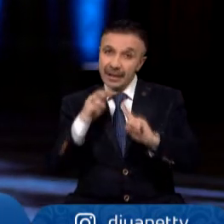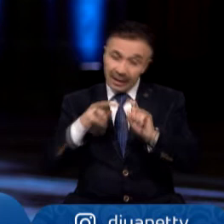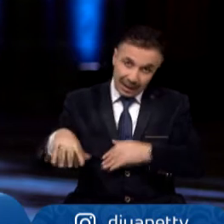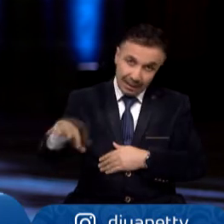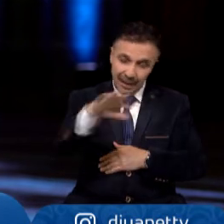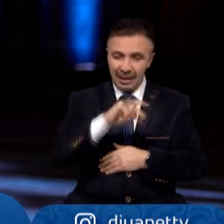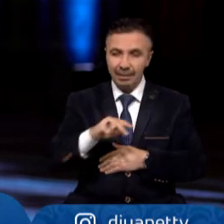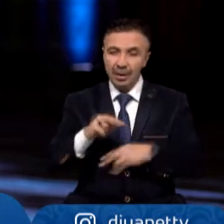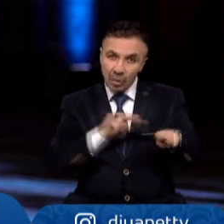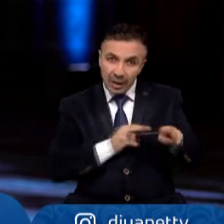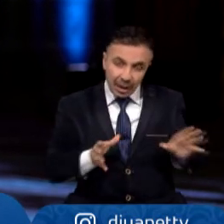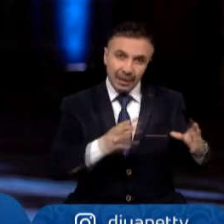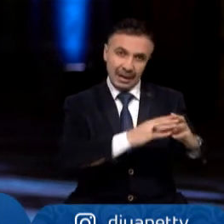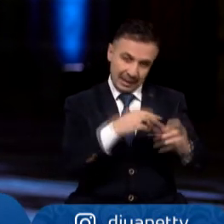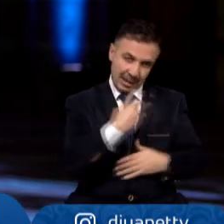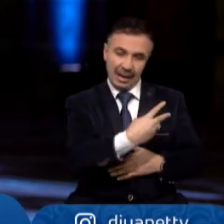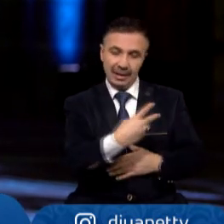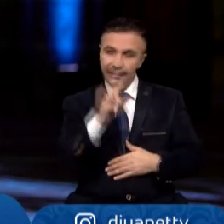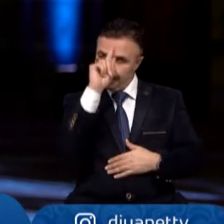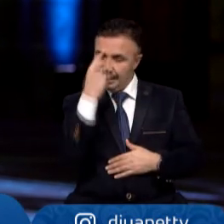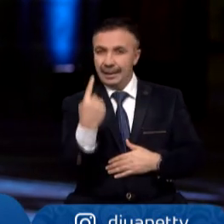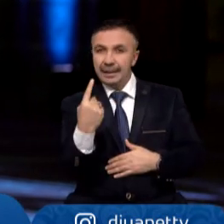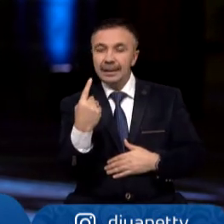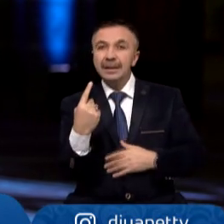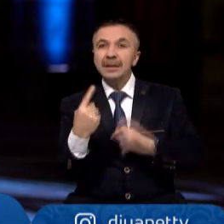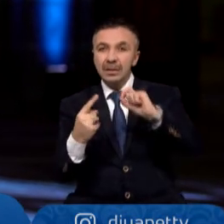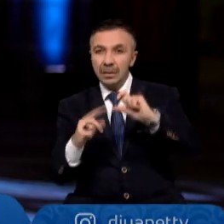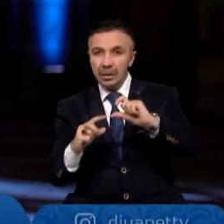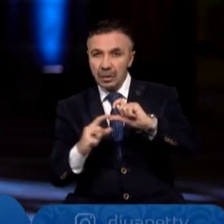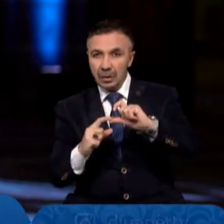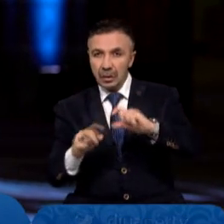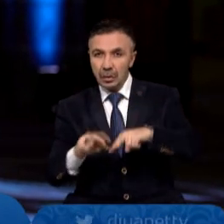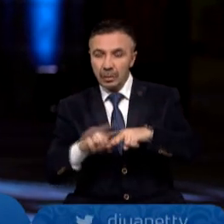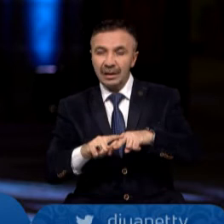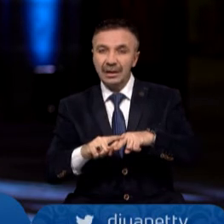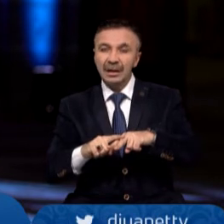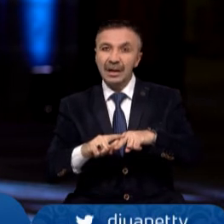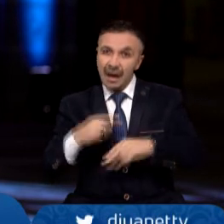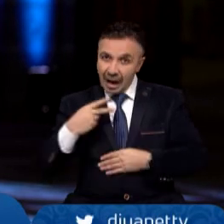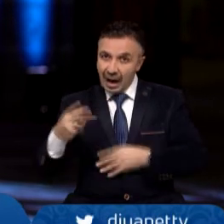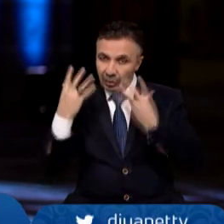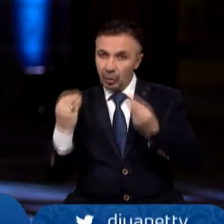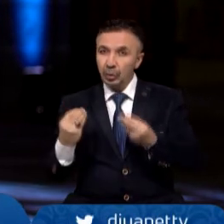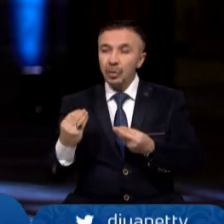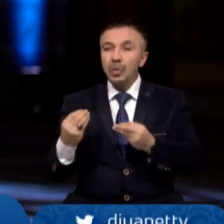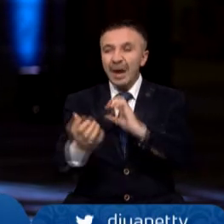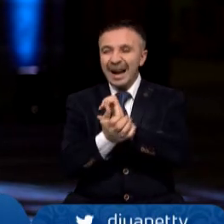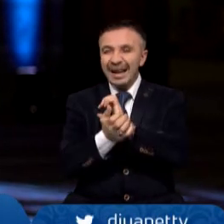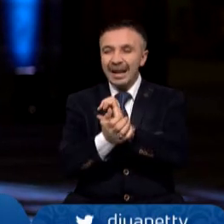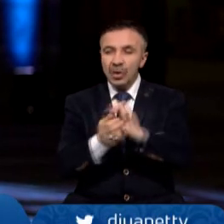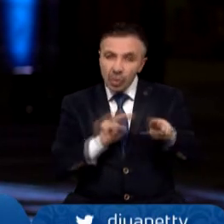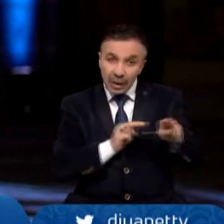kabilesine mensup yalnız Osman'ın mensup olduğu aile kureyşte